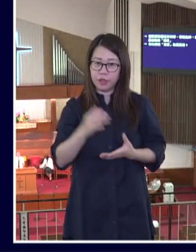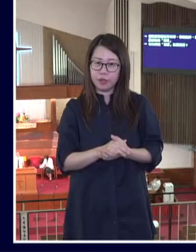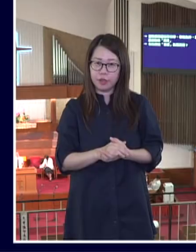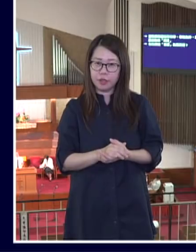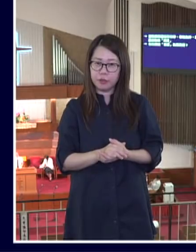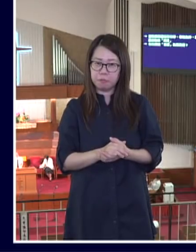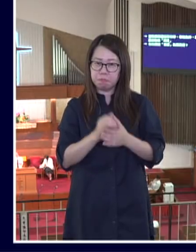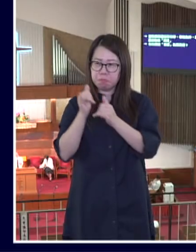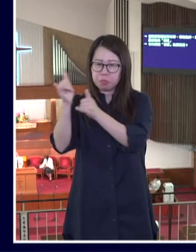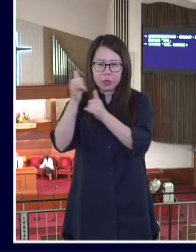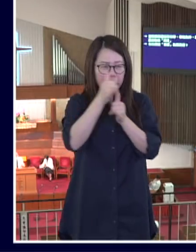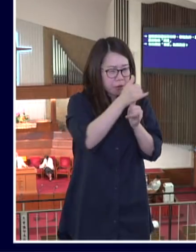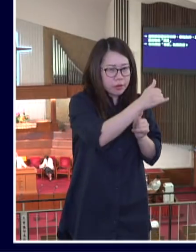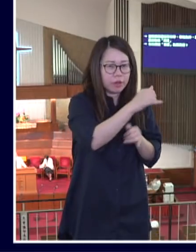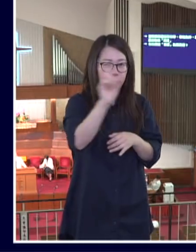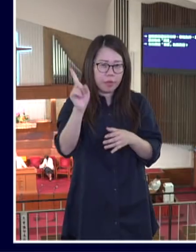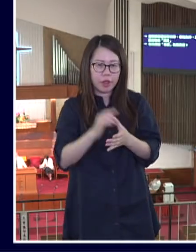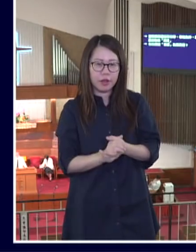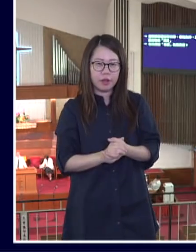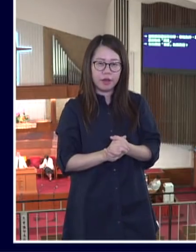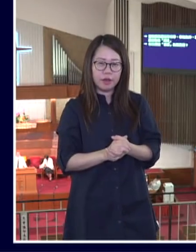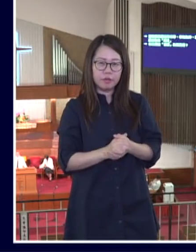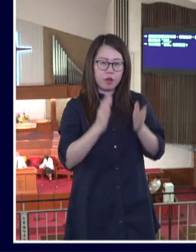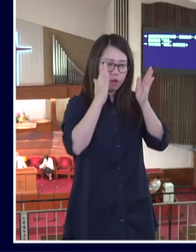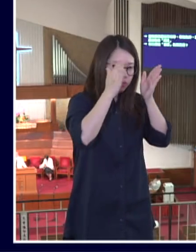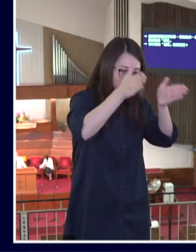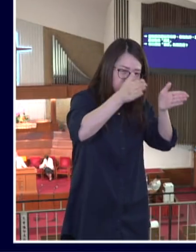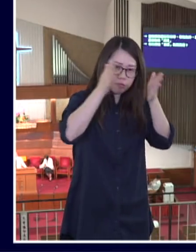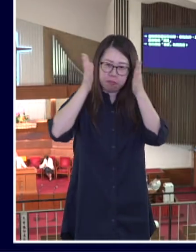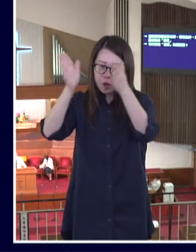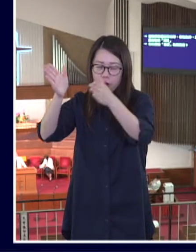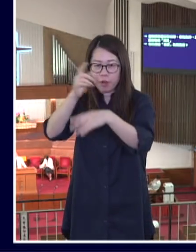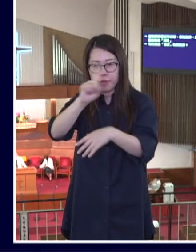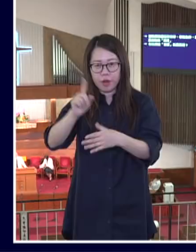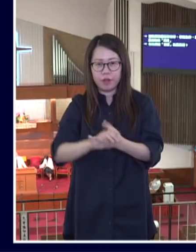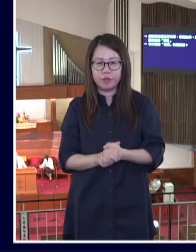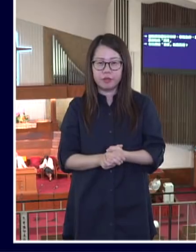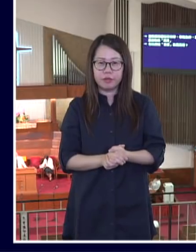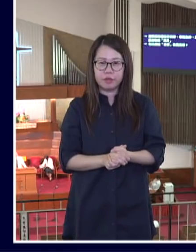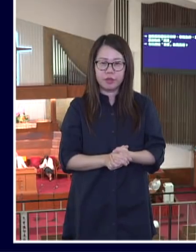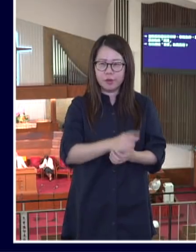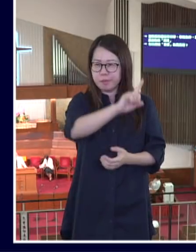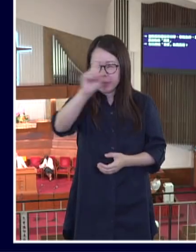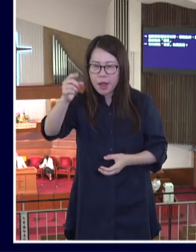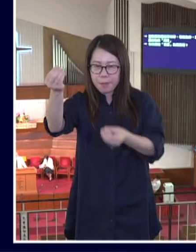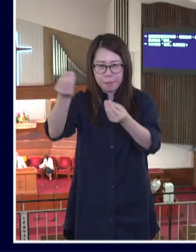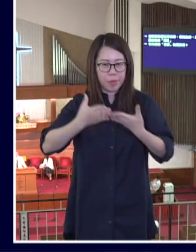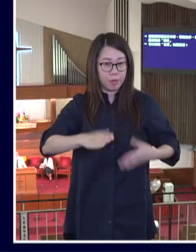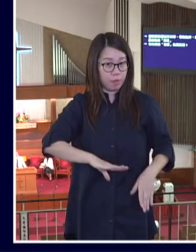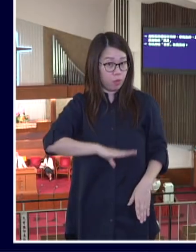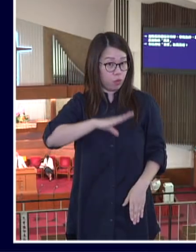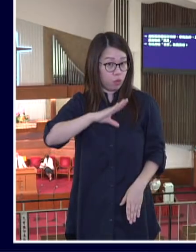觉得有什么可以令到你的生命是满，是富的，是满足